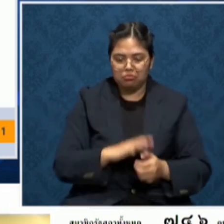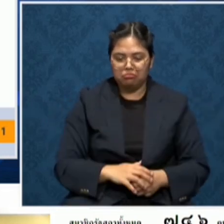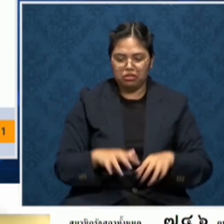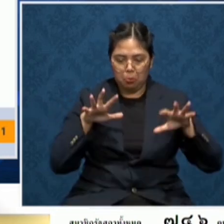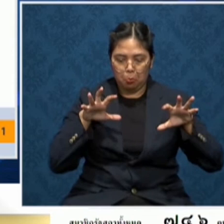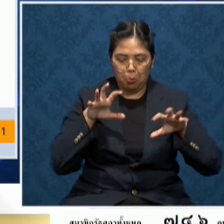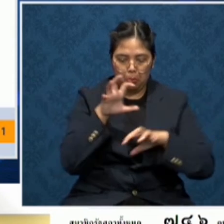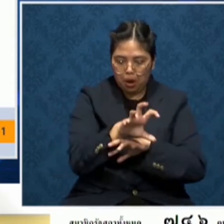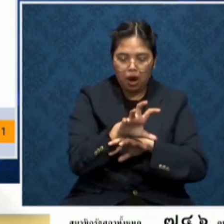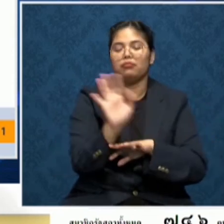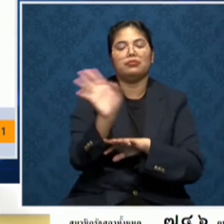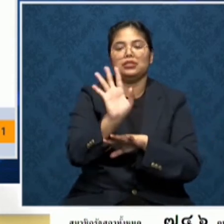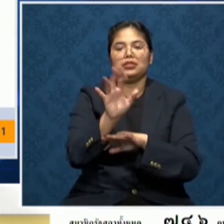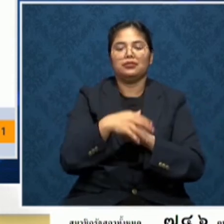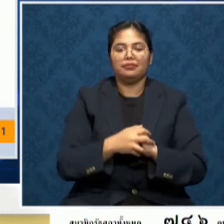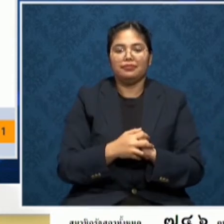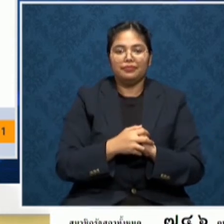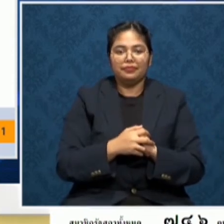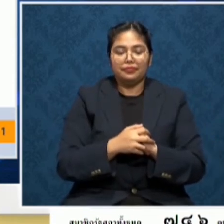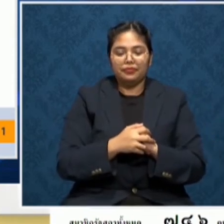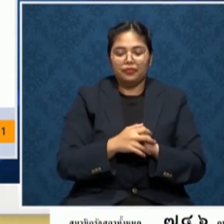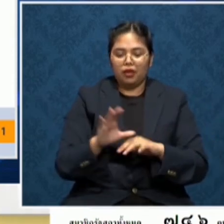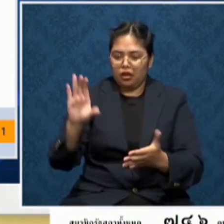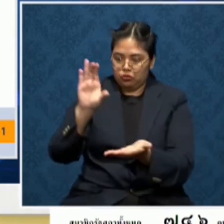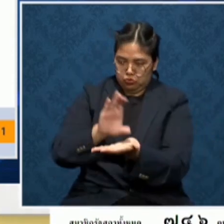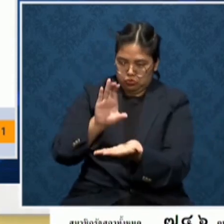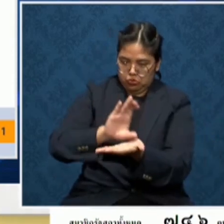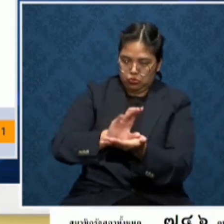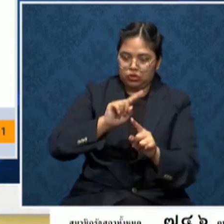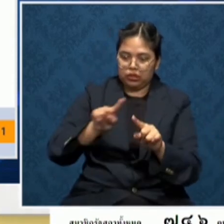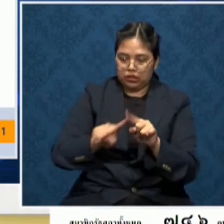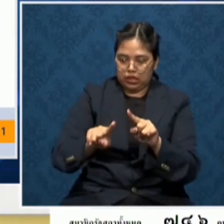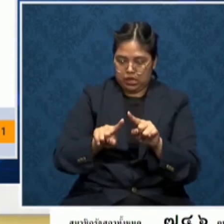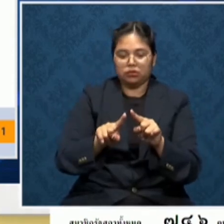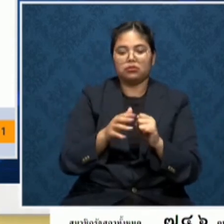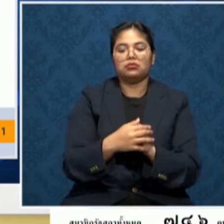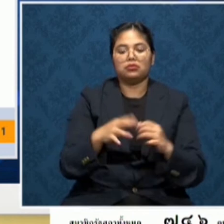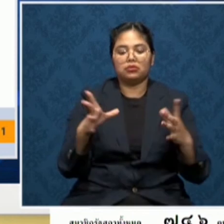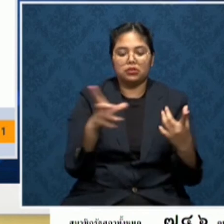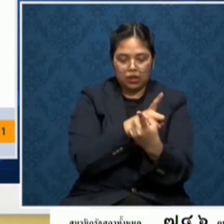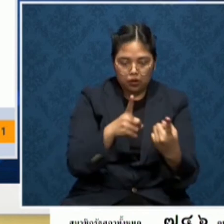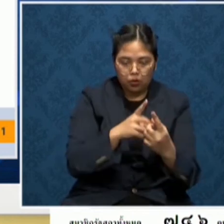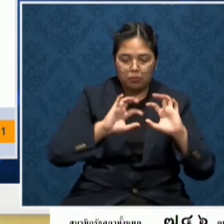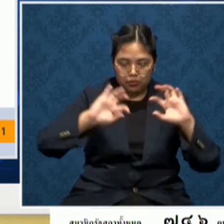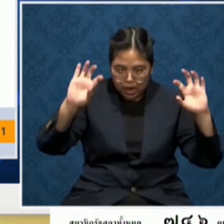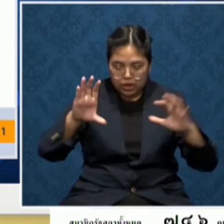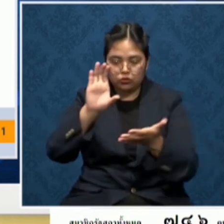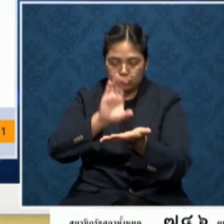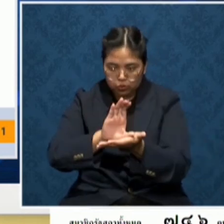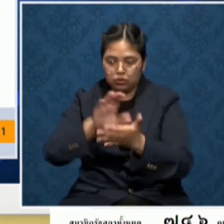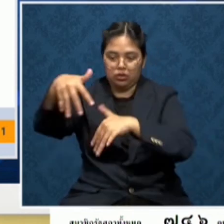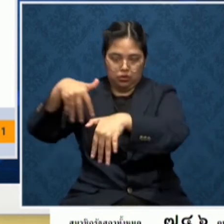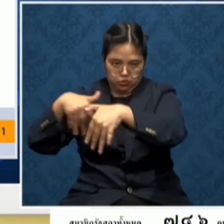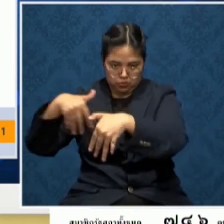จะจับมือกับฝ่ายทุนแต่ท่านอย่าลืมว่าสังคมมี3พลังอำนาจนะครับภาครัฐภาคทุนภาคประชาสัง